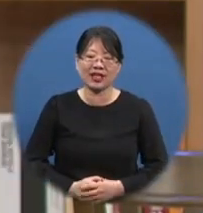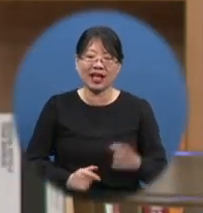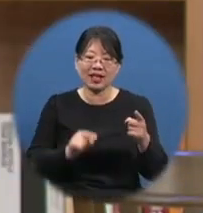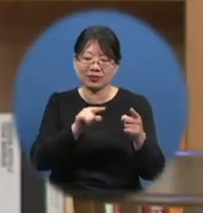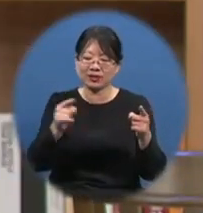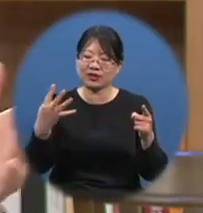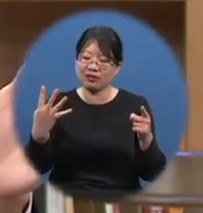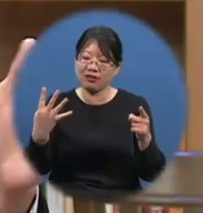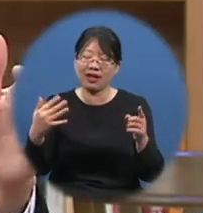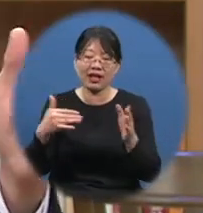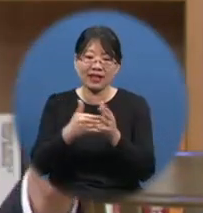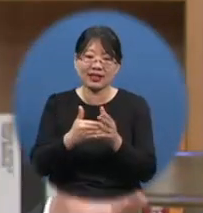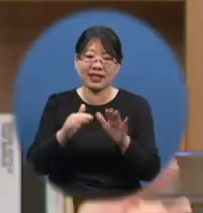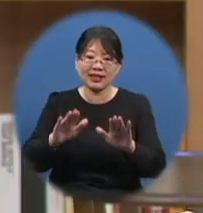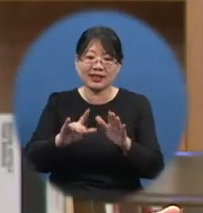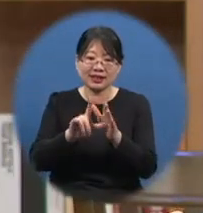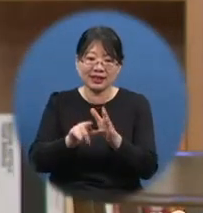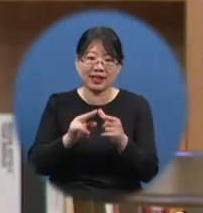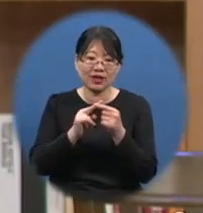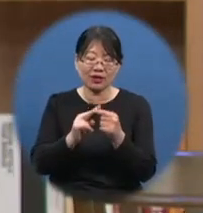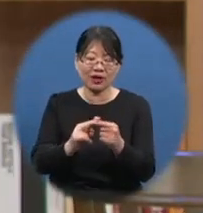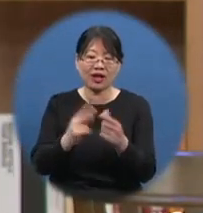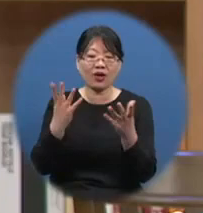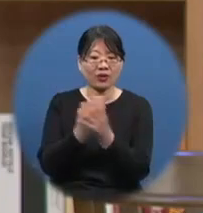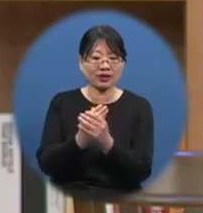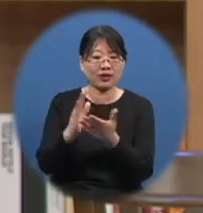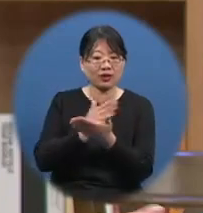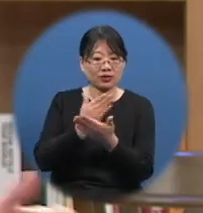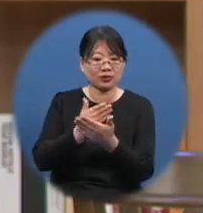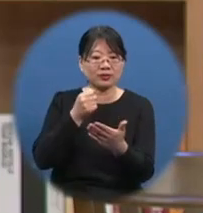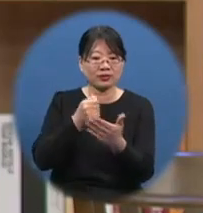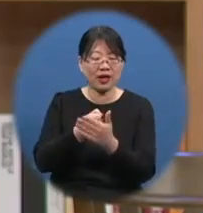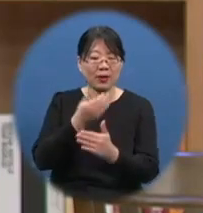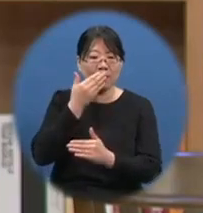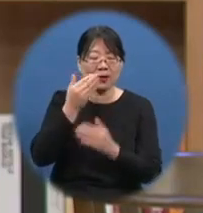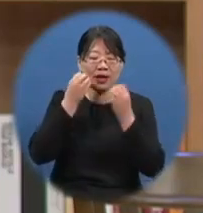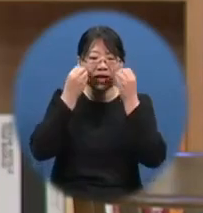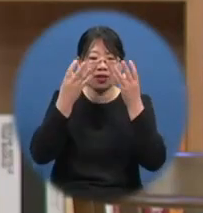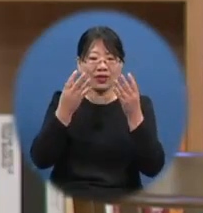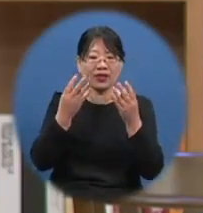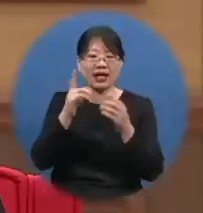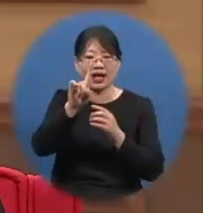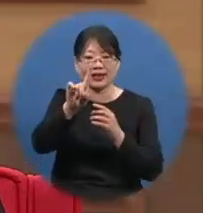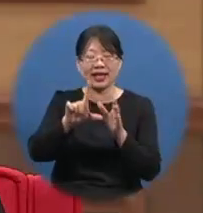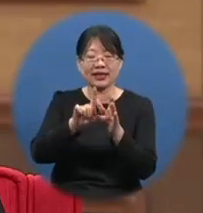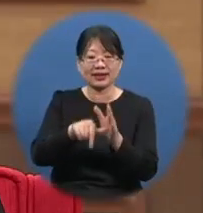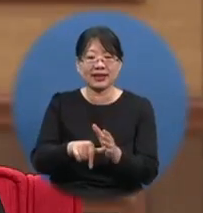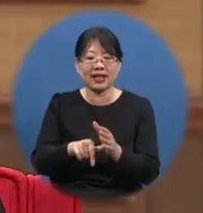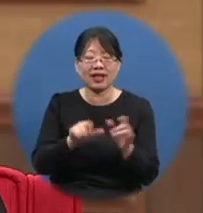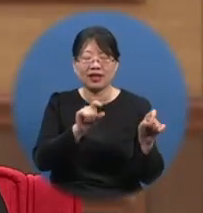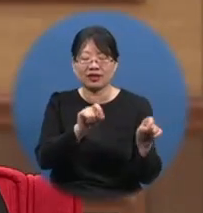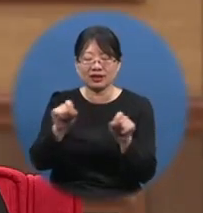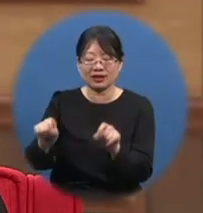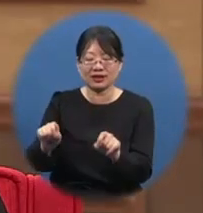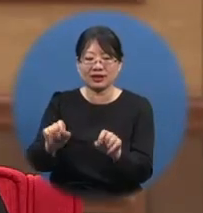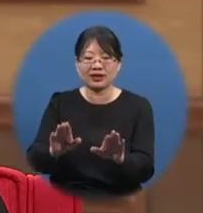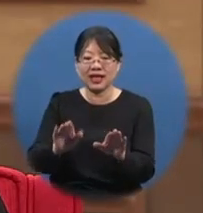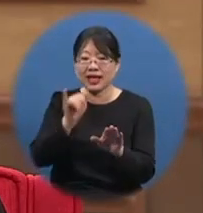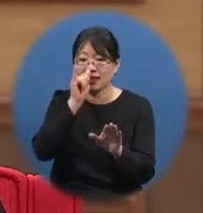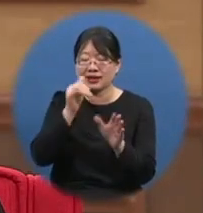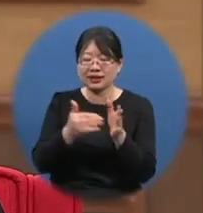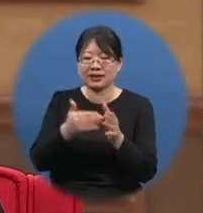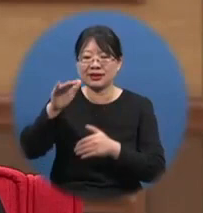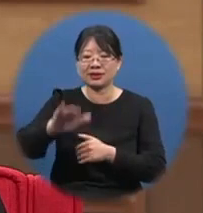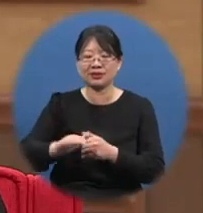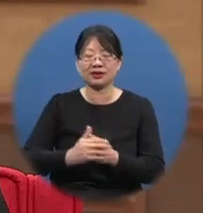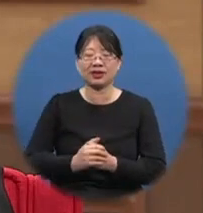1부터 4까지의 이 시대와 완전히 구별되는 예. 새로운 하나의 시대. 그 연장선상에 있긴